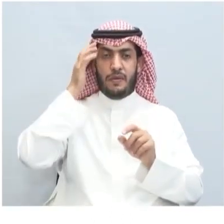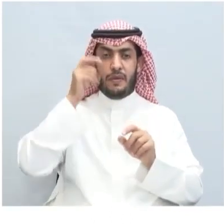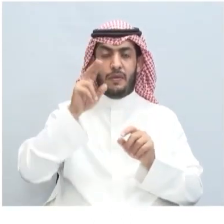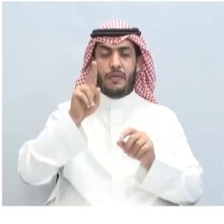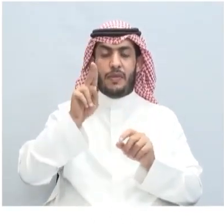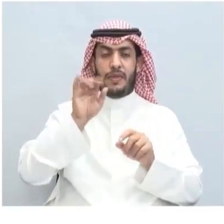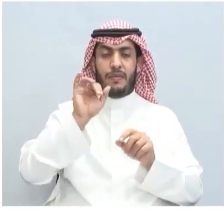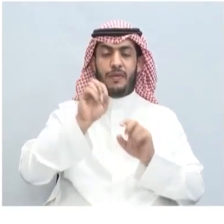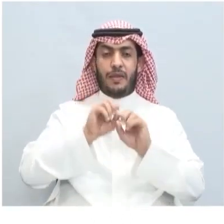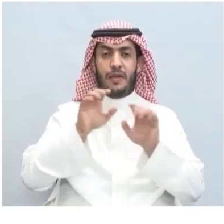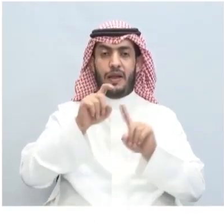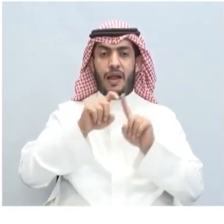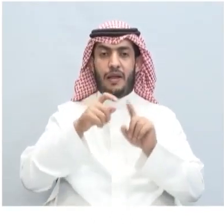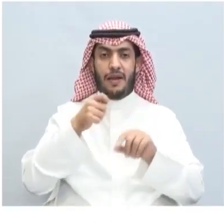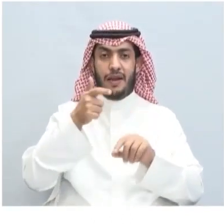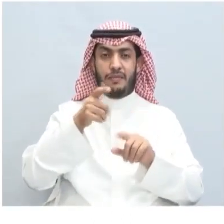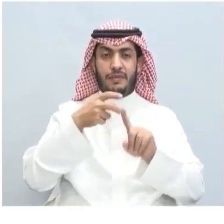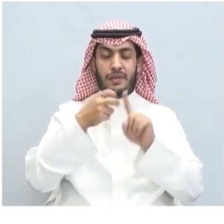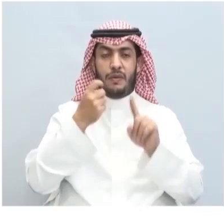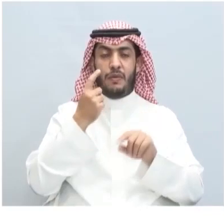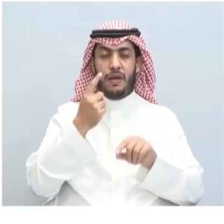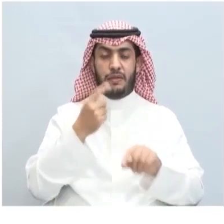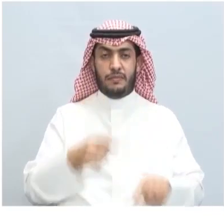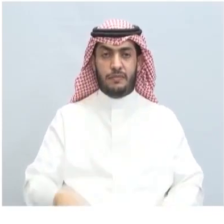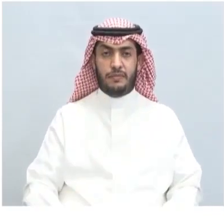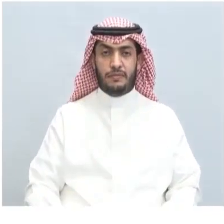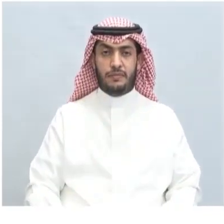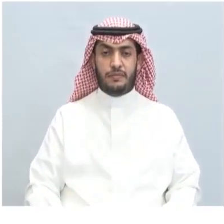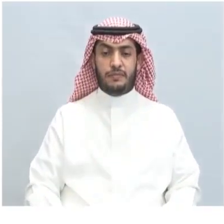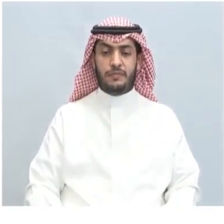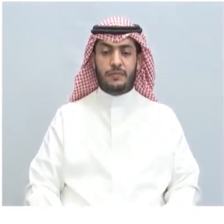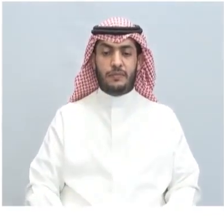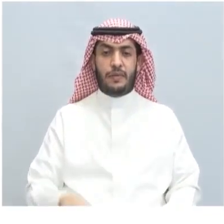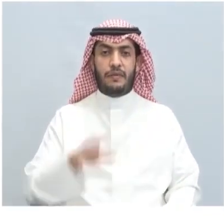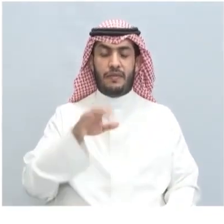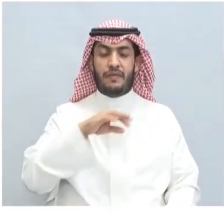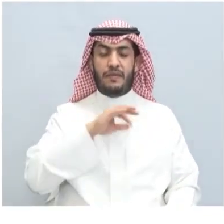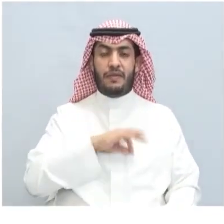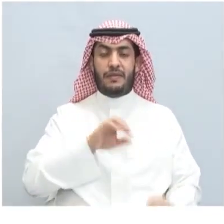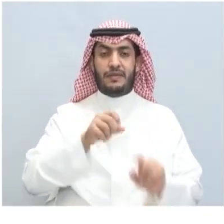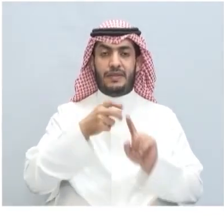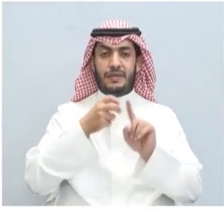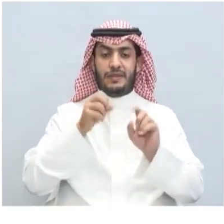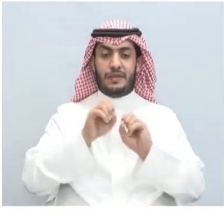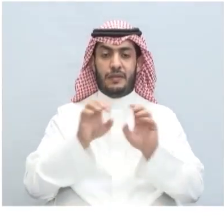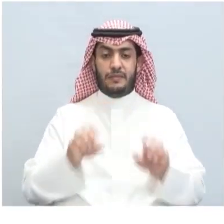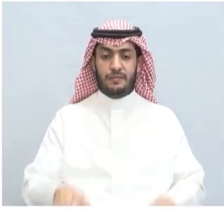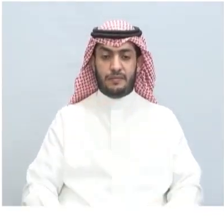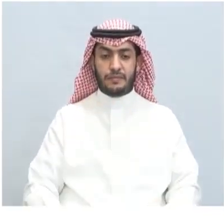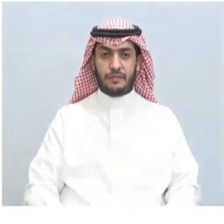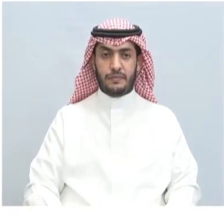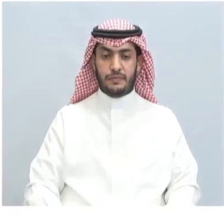توزيع ارباح نقديه لكل سهم قد يكون هنالك فائده من هذا التوزيع